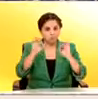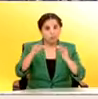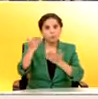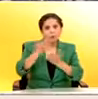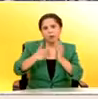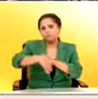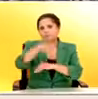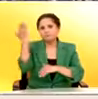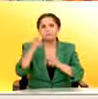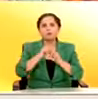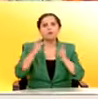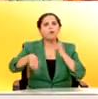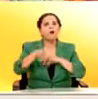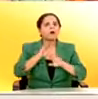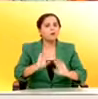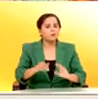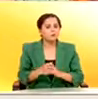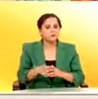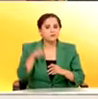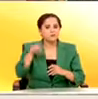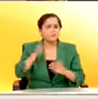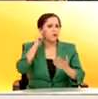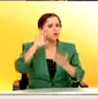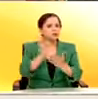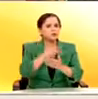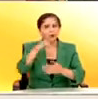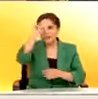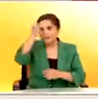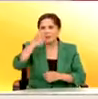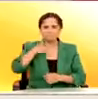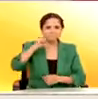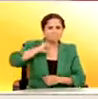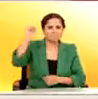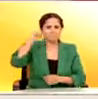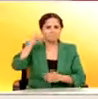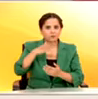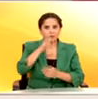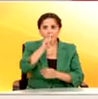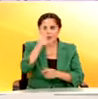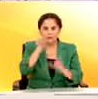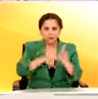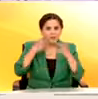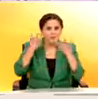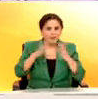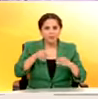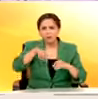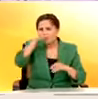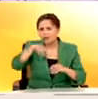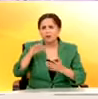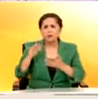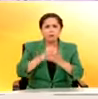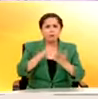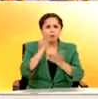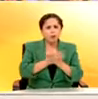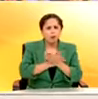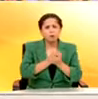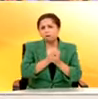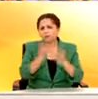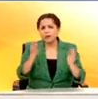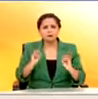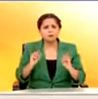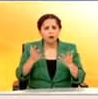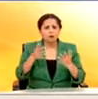का आयोजन हुआ। वंदे मातरम के 150 वर्ष होने पर पूरे देश में होने वाले कार्यक्रमों की शानदार शुरुआत